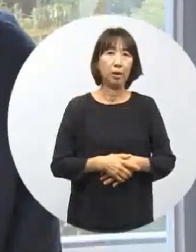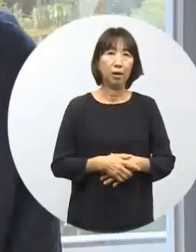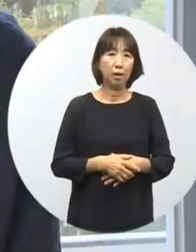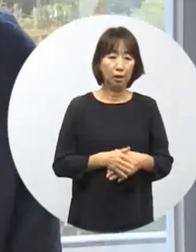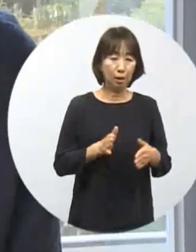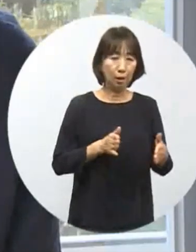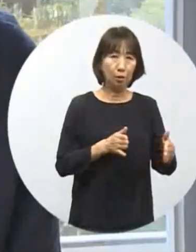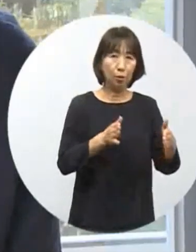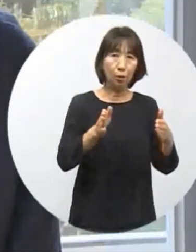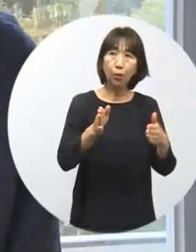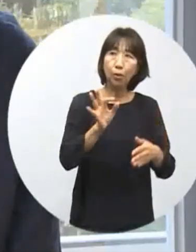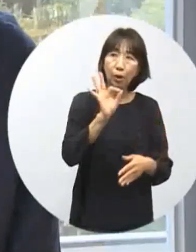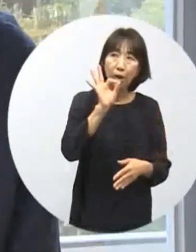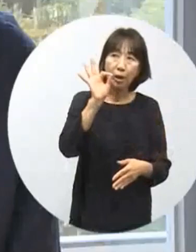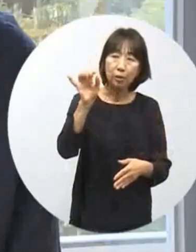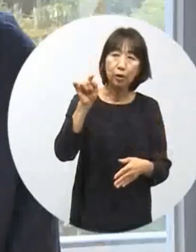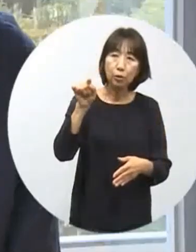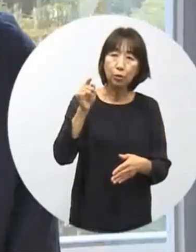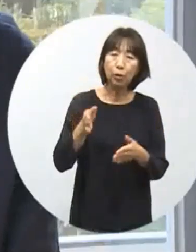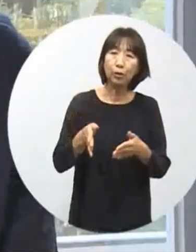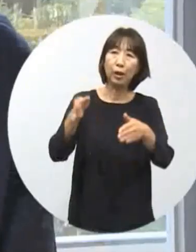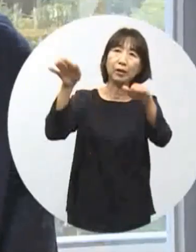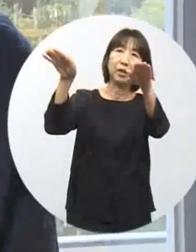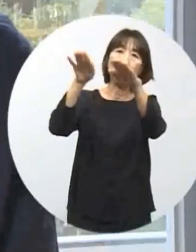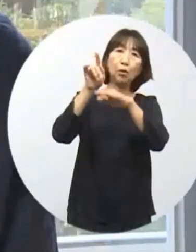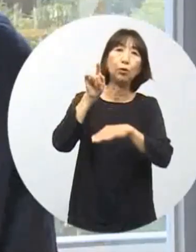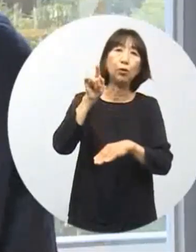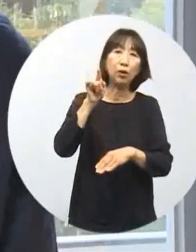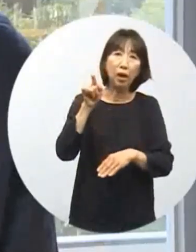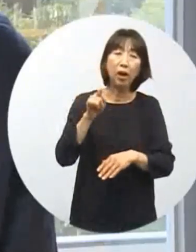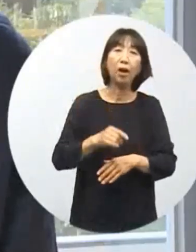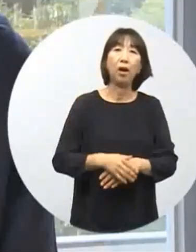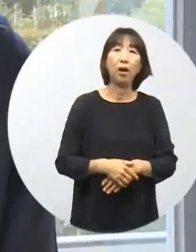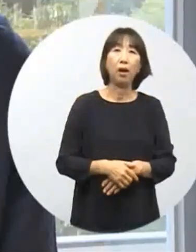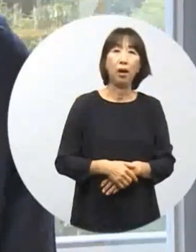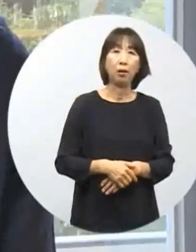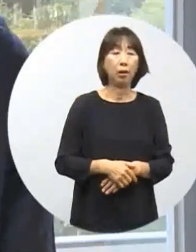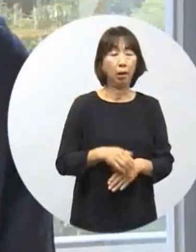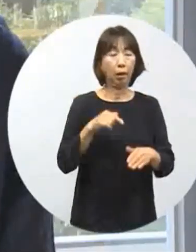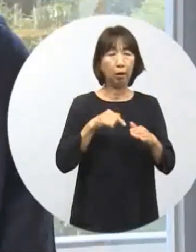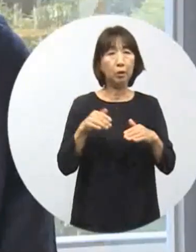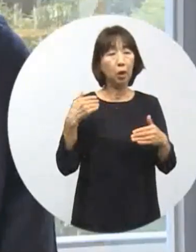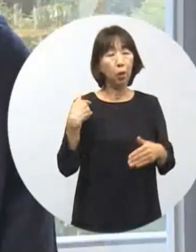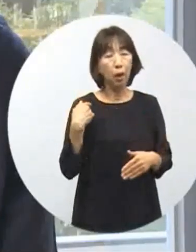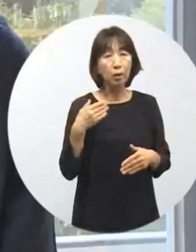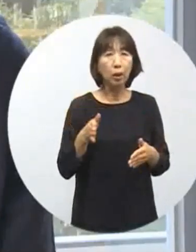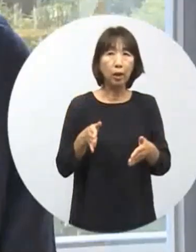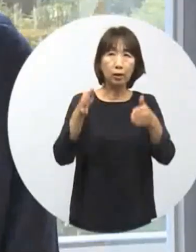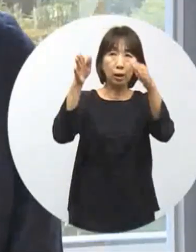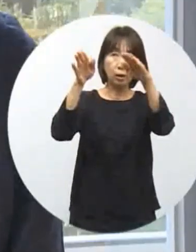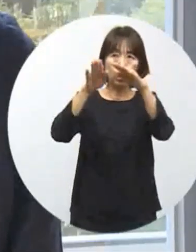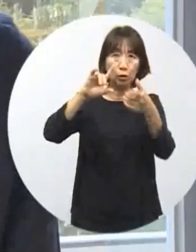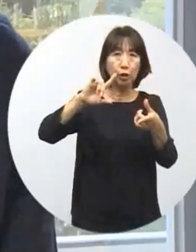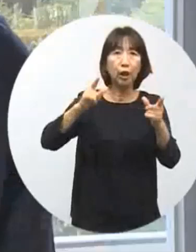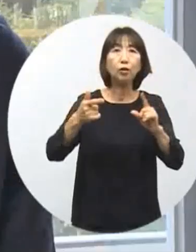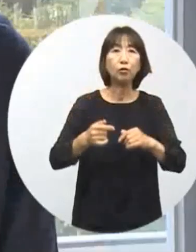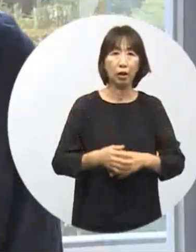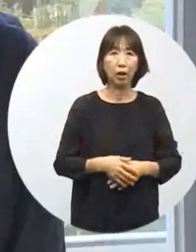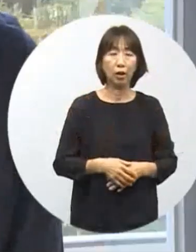路から見てこの建物が、なんかわけのわかんない建物じゃなくて、なんかこ